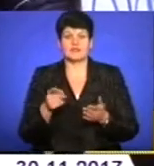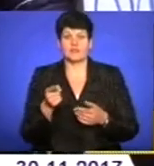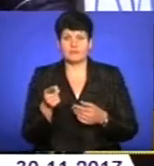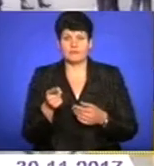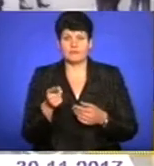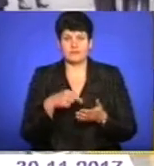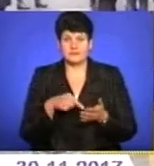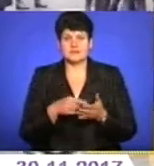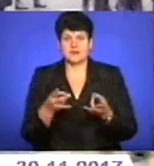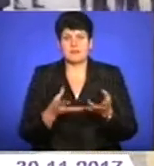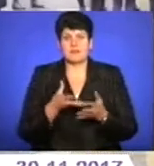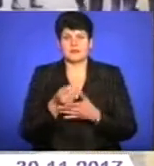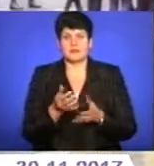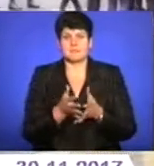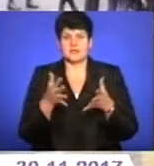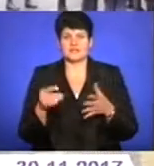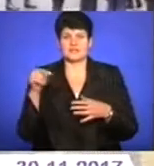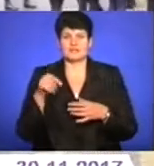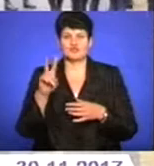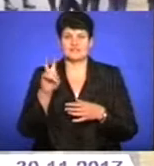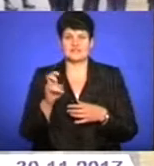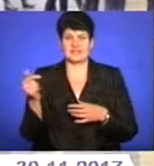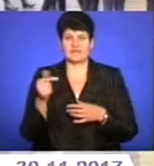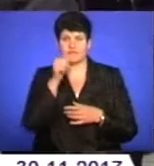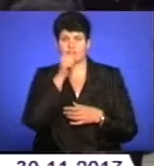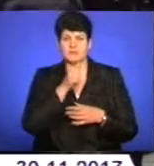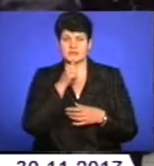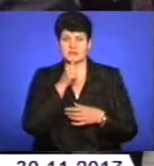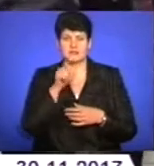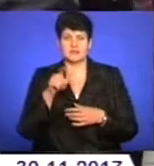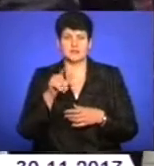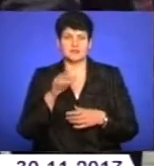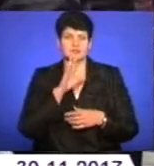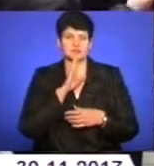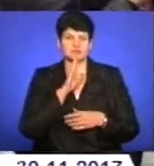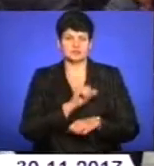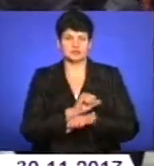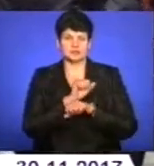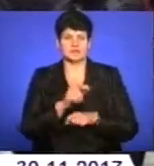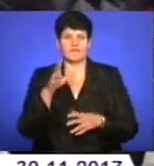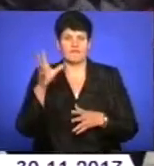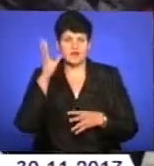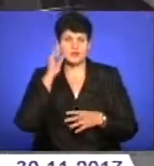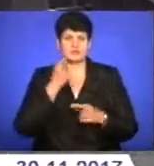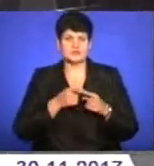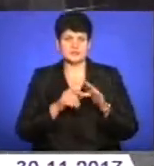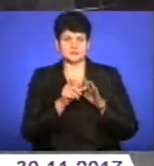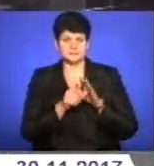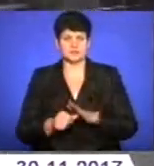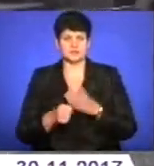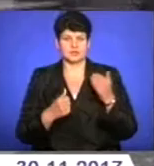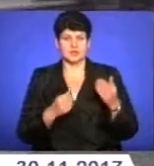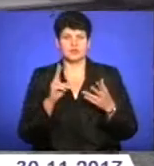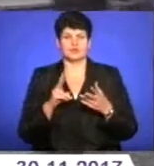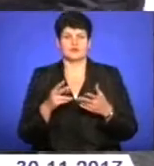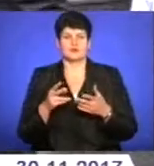платити більше. Мова йде про 1200 гривень за місяць. Протестувальники вважають це дискримінацією, тому зібрали підписи усіх, хто не згідний з